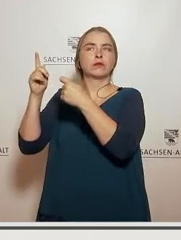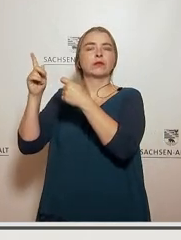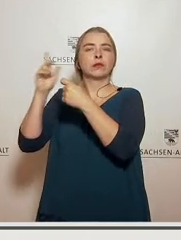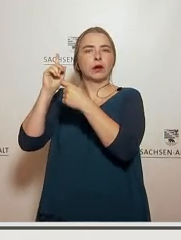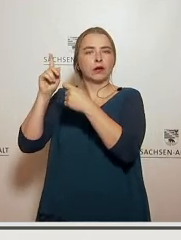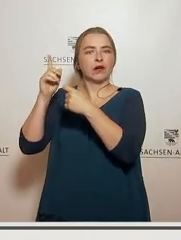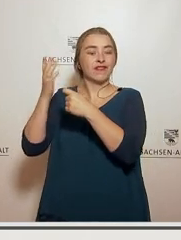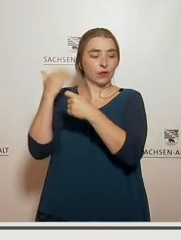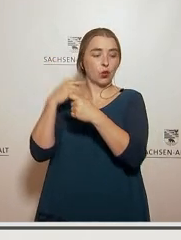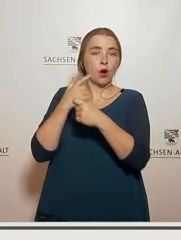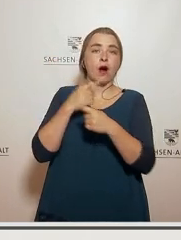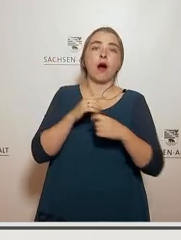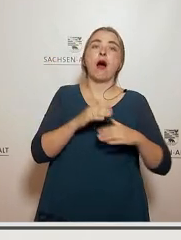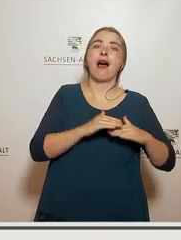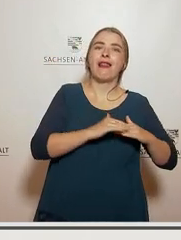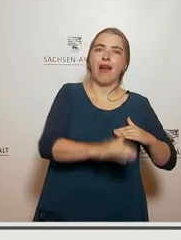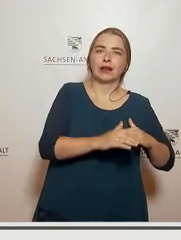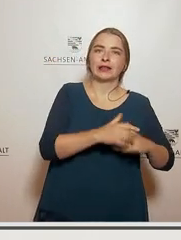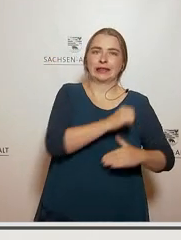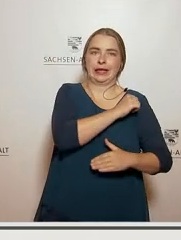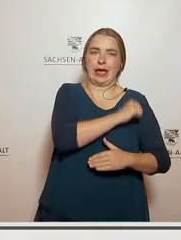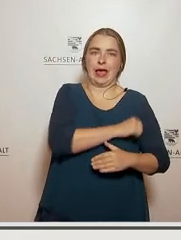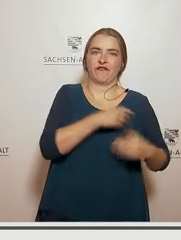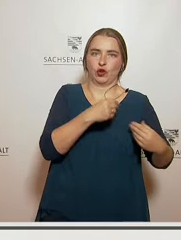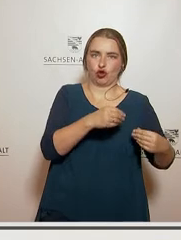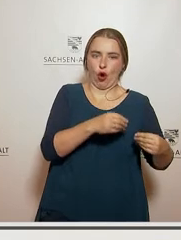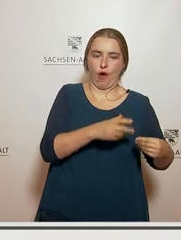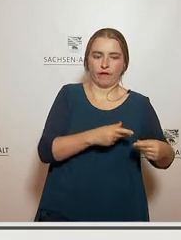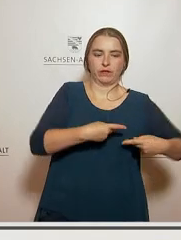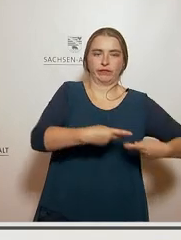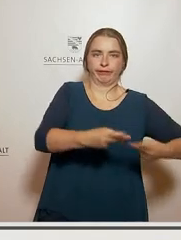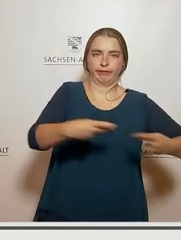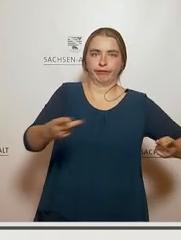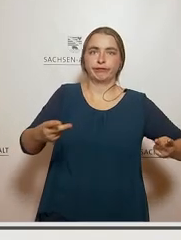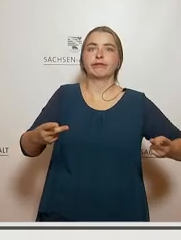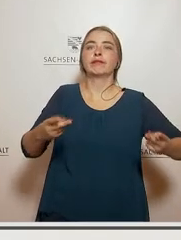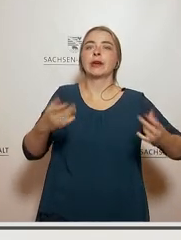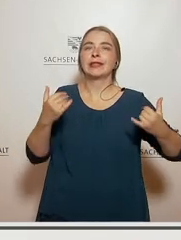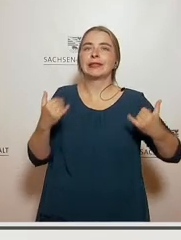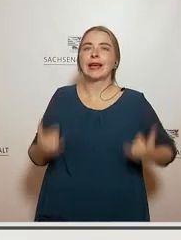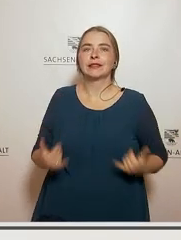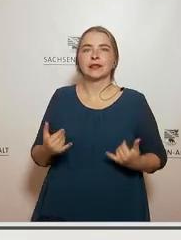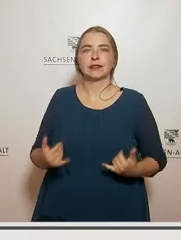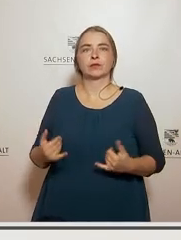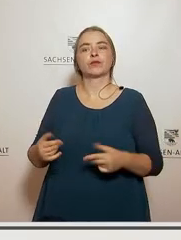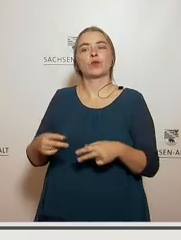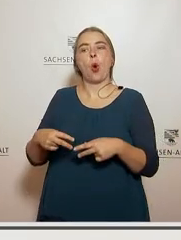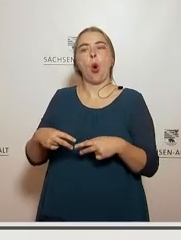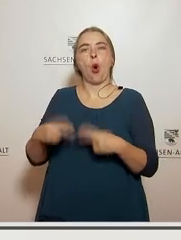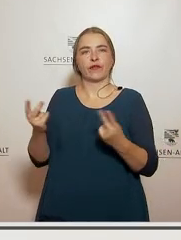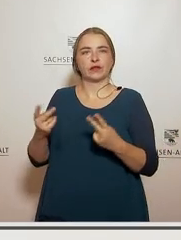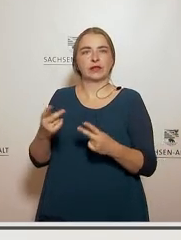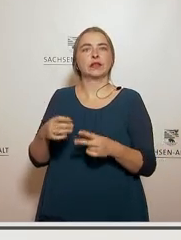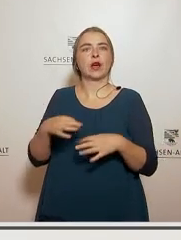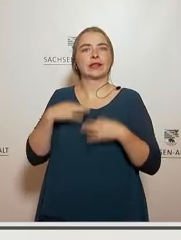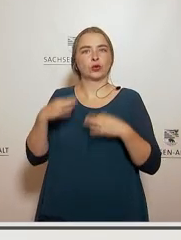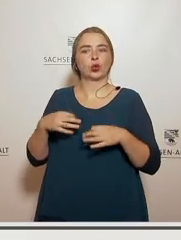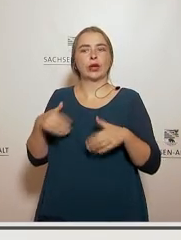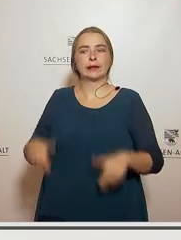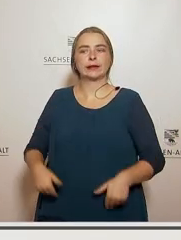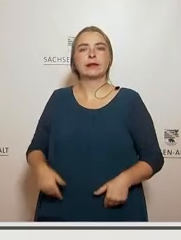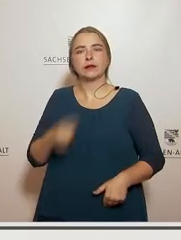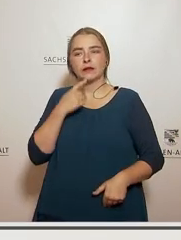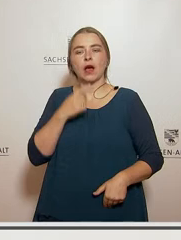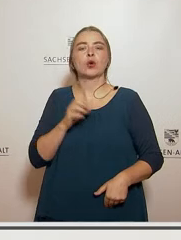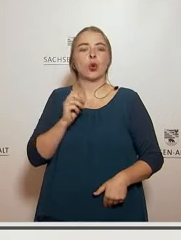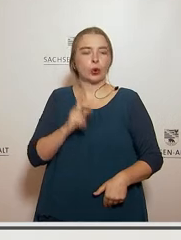dass zukünftig die öffentlichen Gesundheitsdienste den Impfstoff wie alle anderen auch über die Apotheken und den pharmazeutischen Großhandel